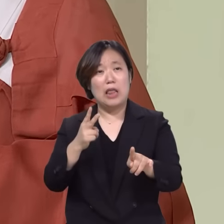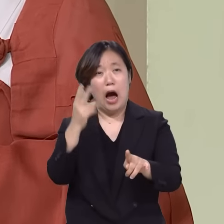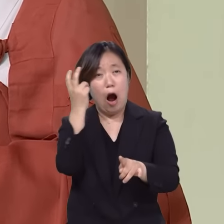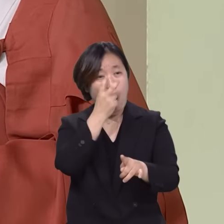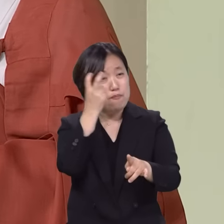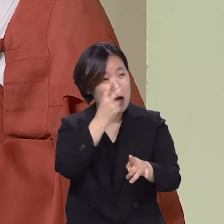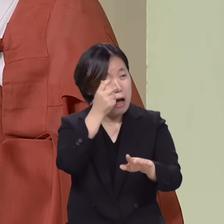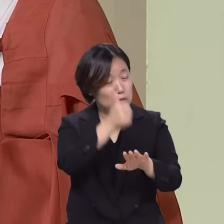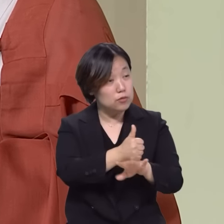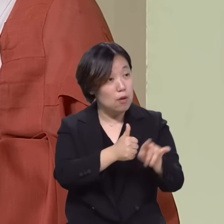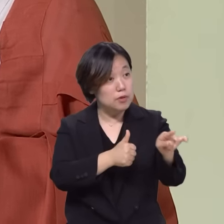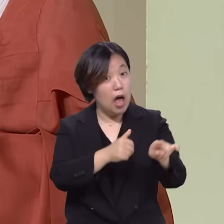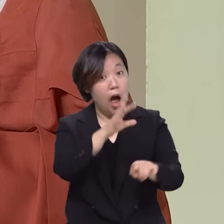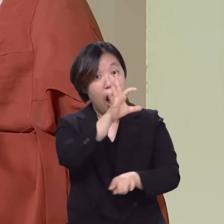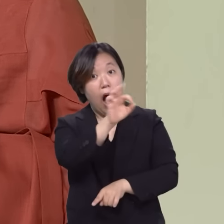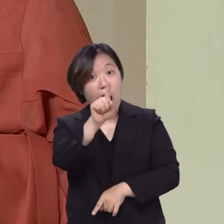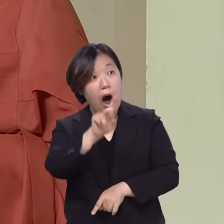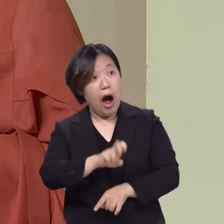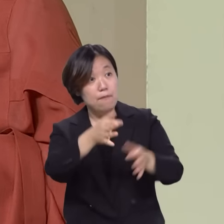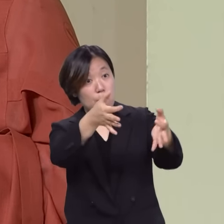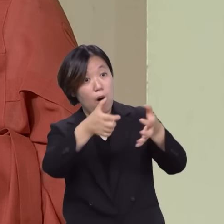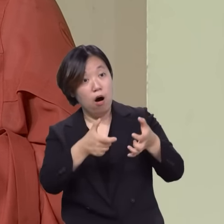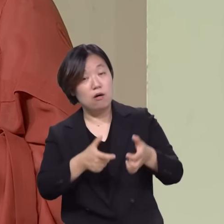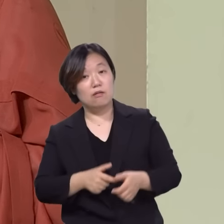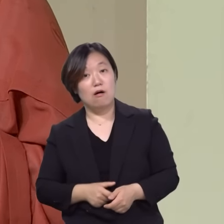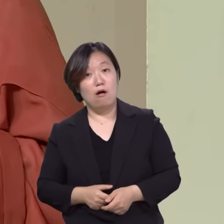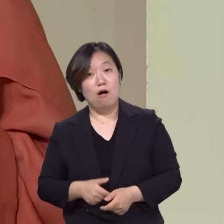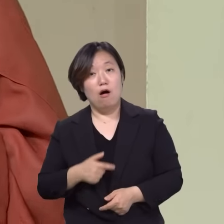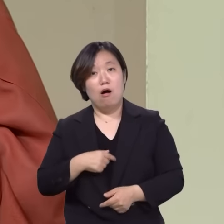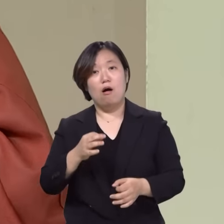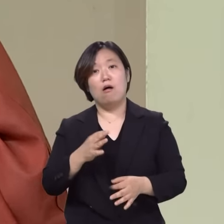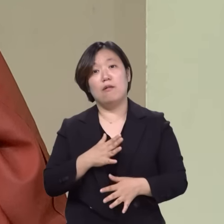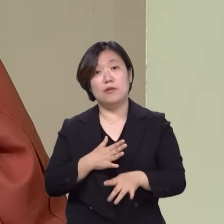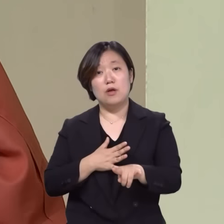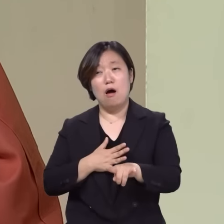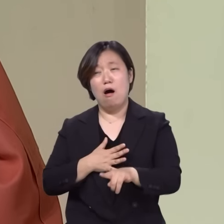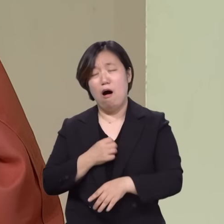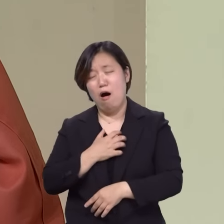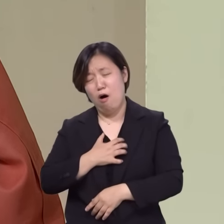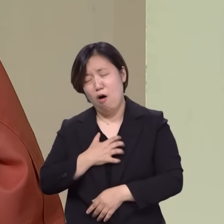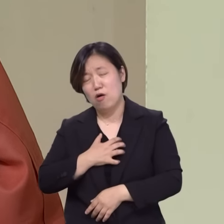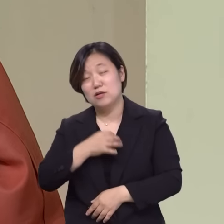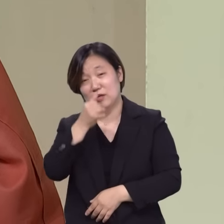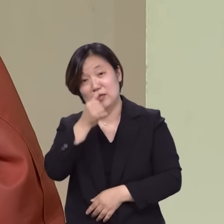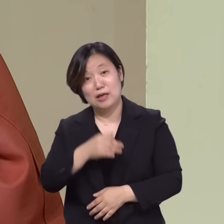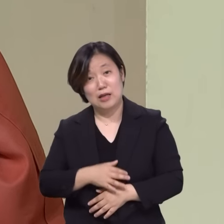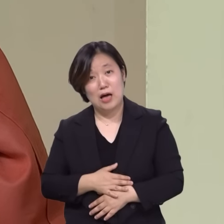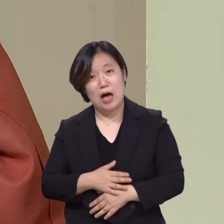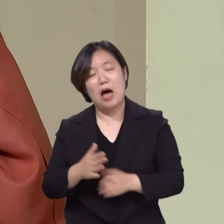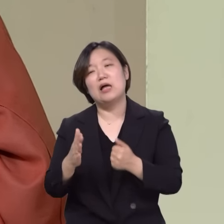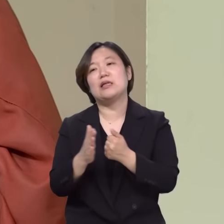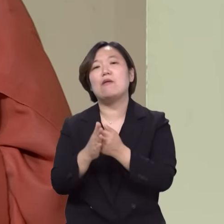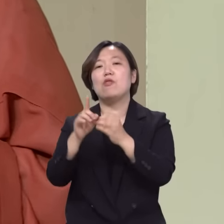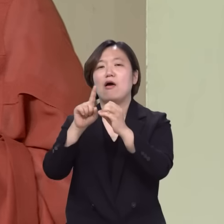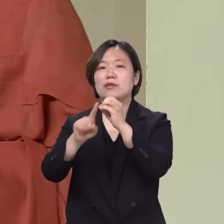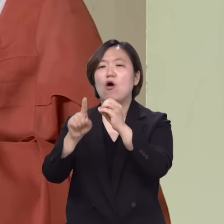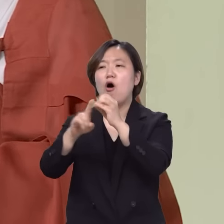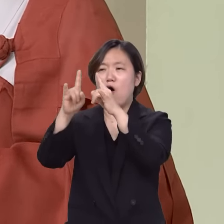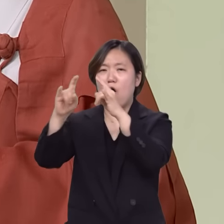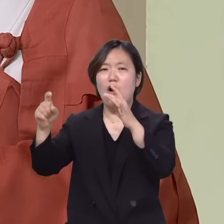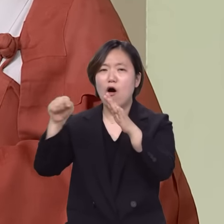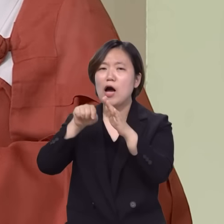다라는 소리 들으면 얼마나 심난하게 그래서 이제 절에 와서 스님하고 이렇게 상담을 하니까